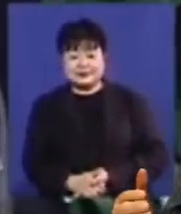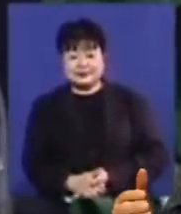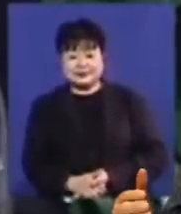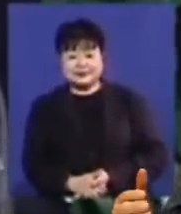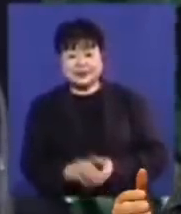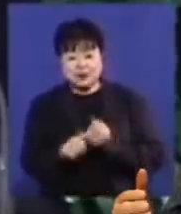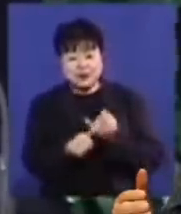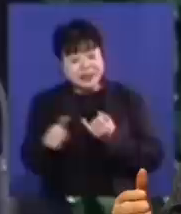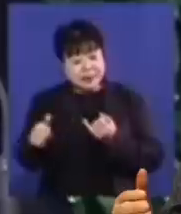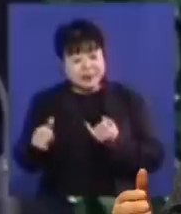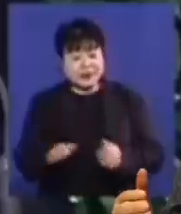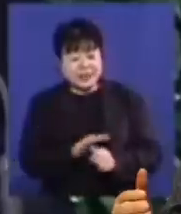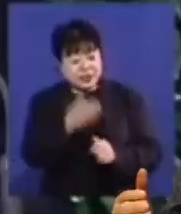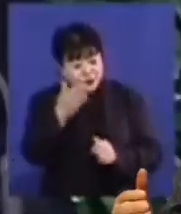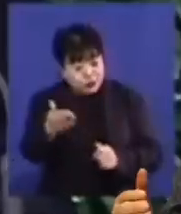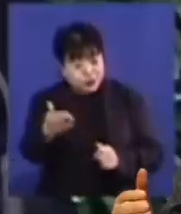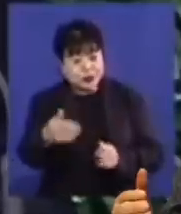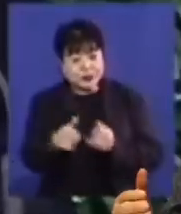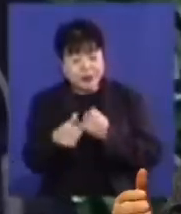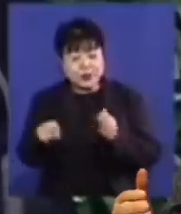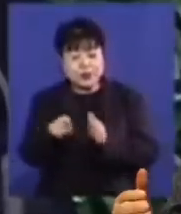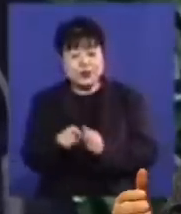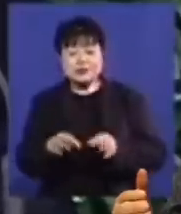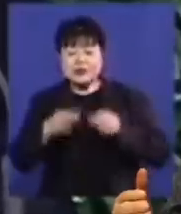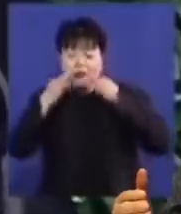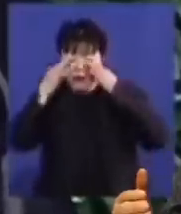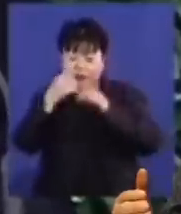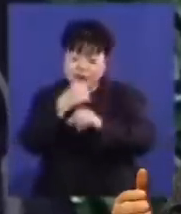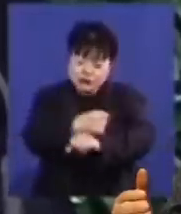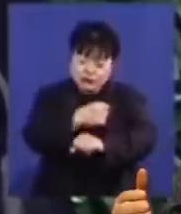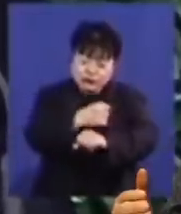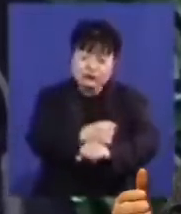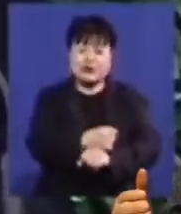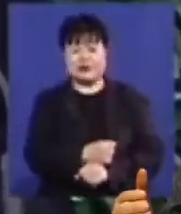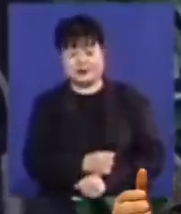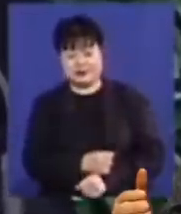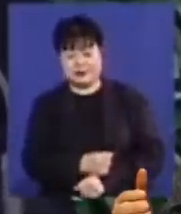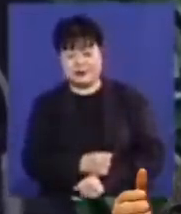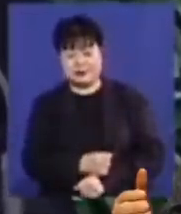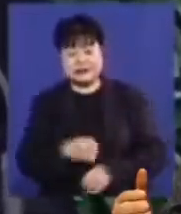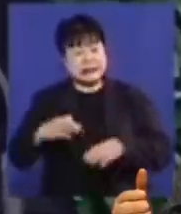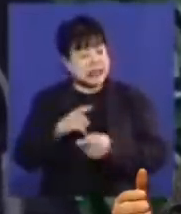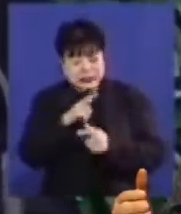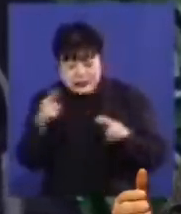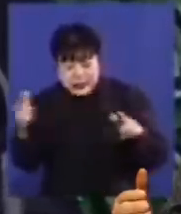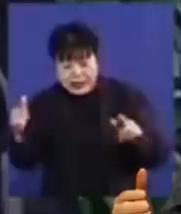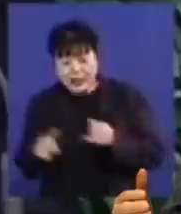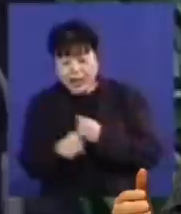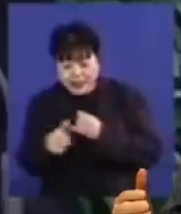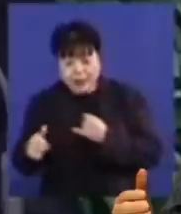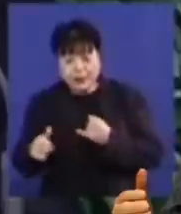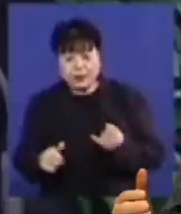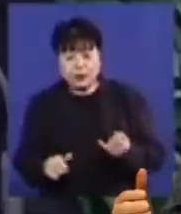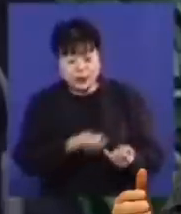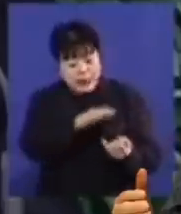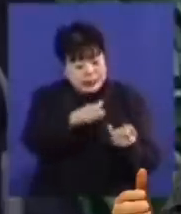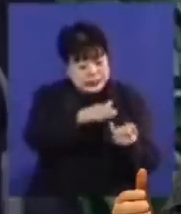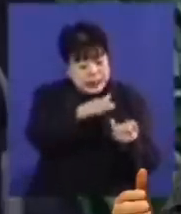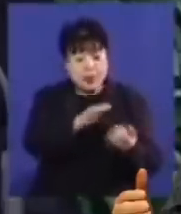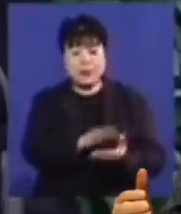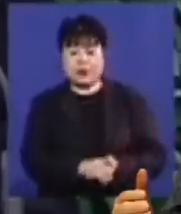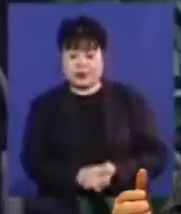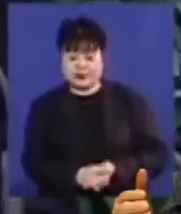아내가 남편을 사랑하면 남편을 위해 애쓰고 힘쓰고 수고하며 그것을 결코 자랑하지 않고 남편도 마찬가지로 아내를